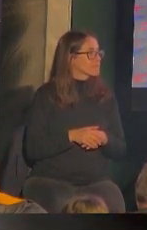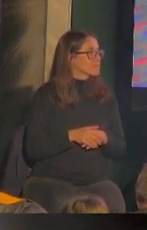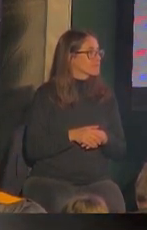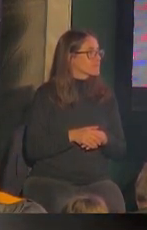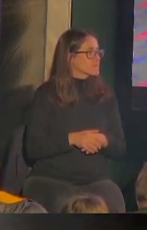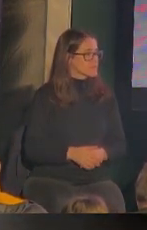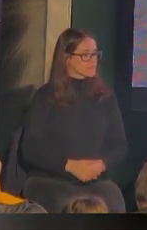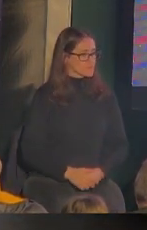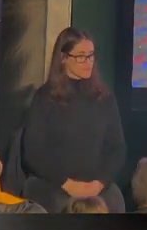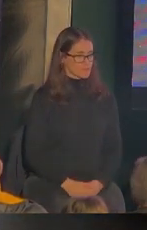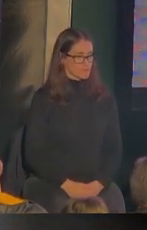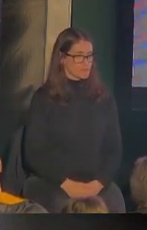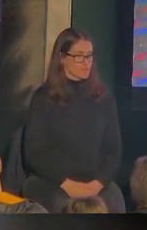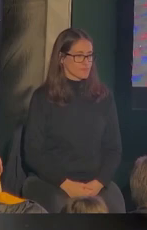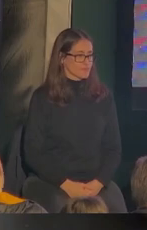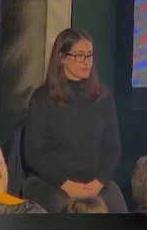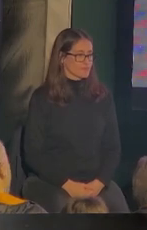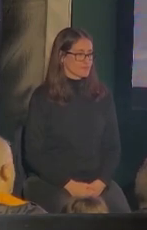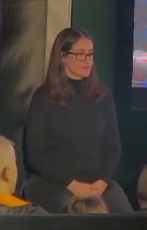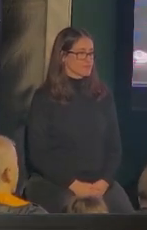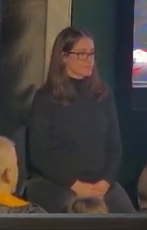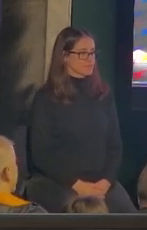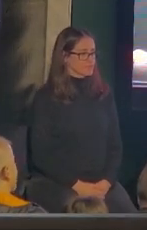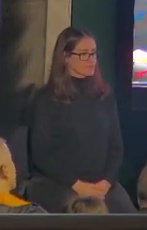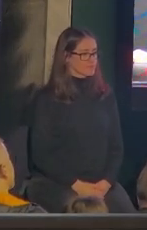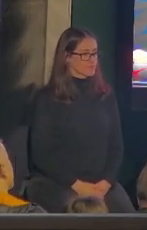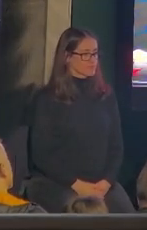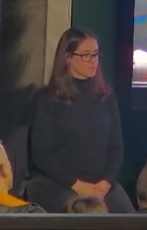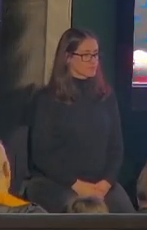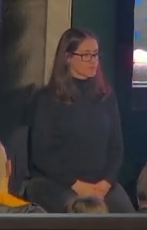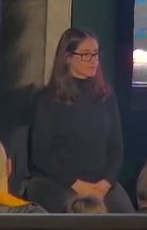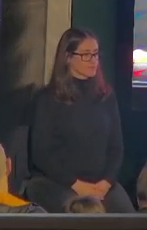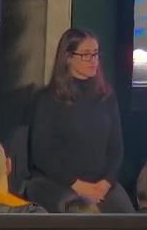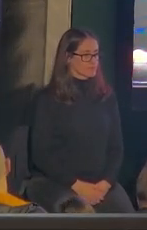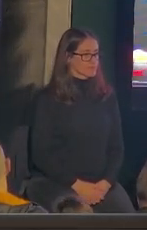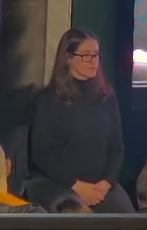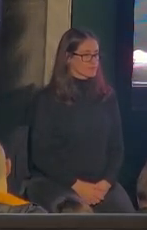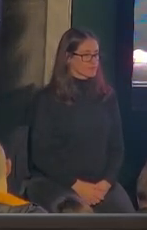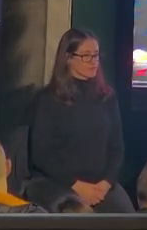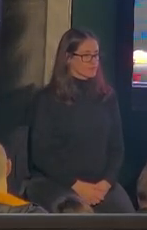Bueno. I... Vale. Perdó.